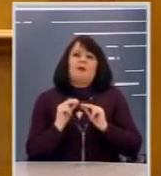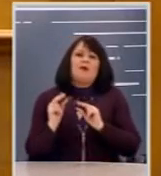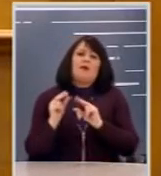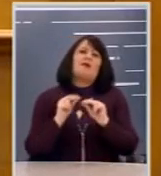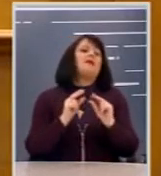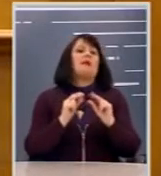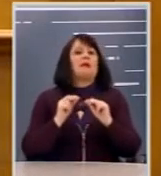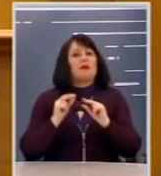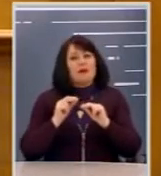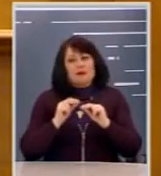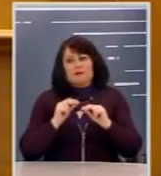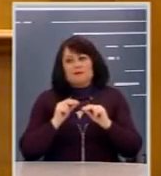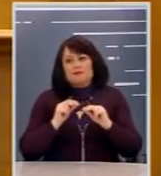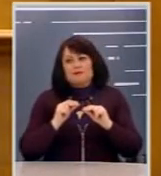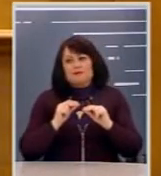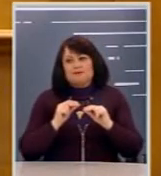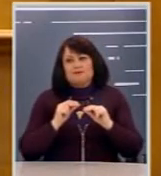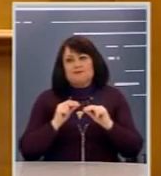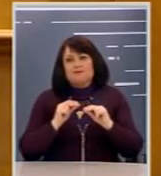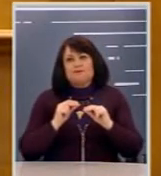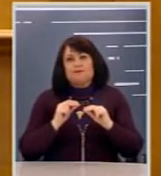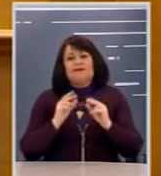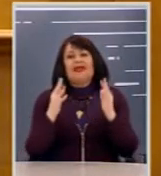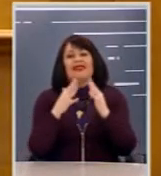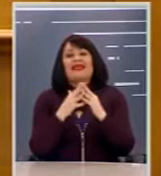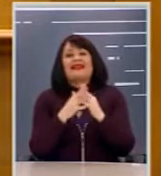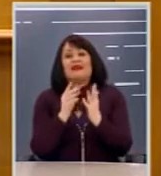συζήτηση για το δελτίο τιμών